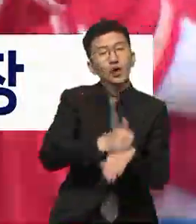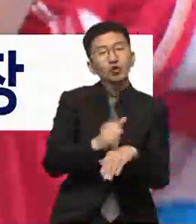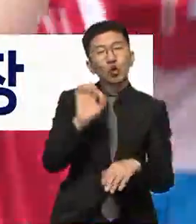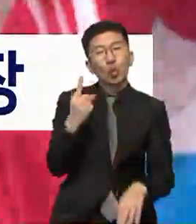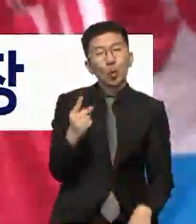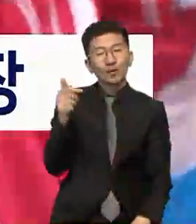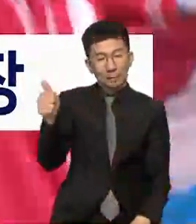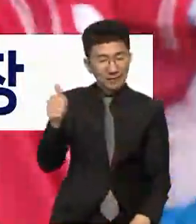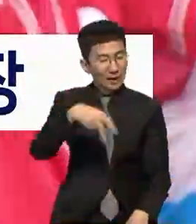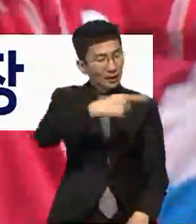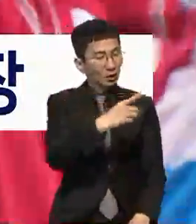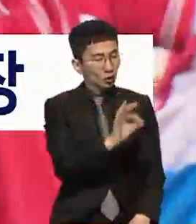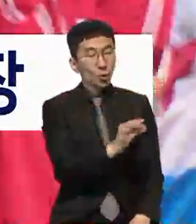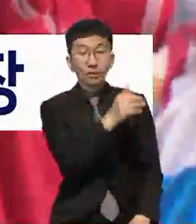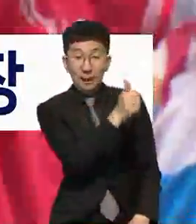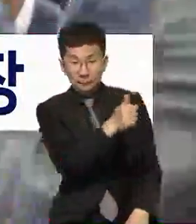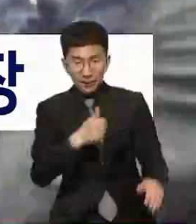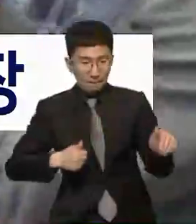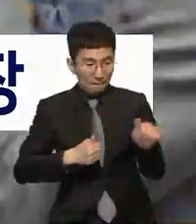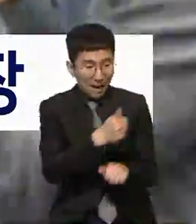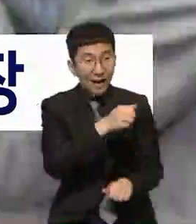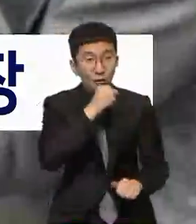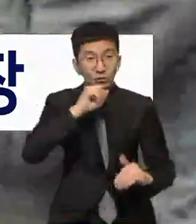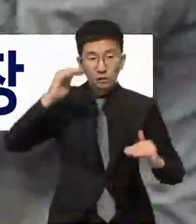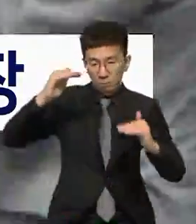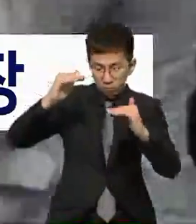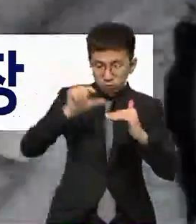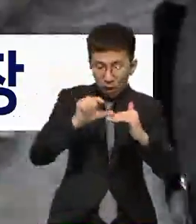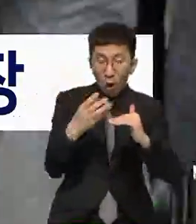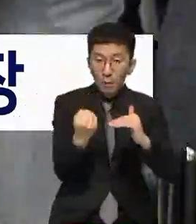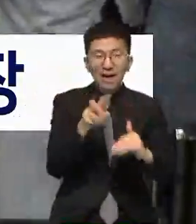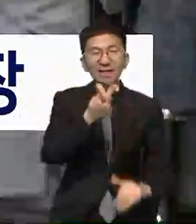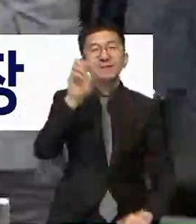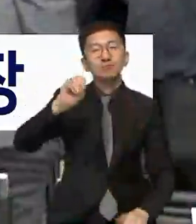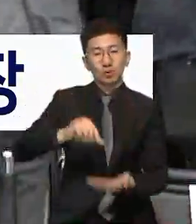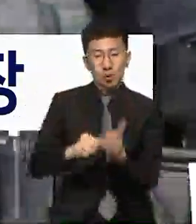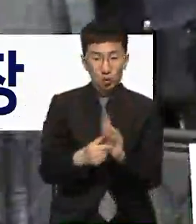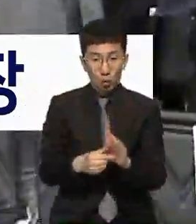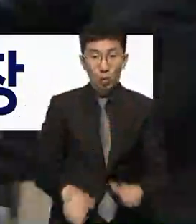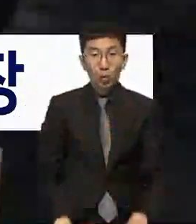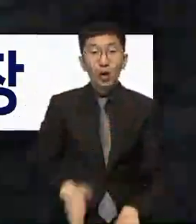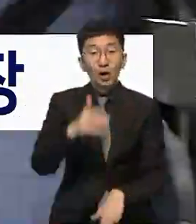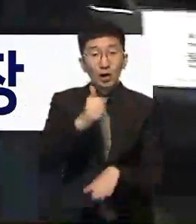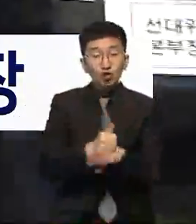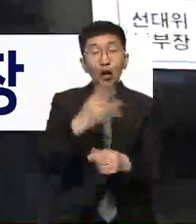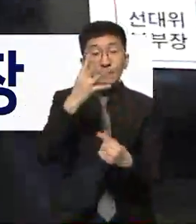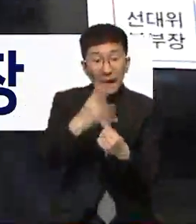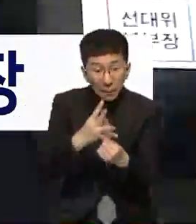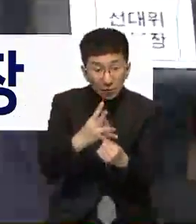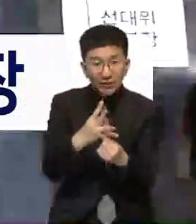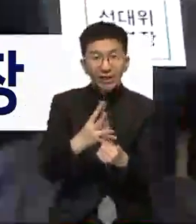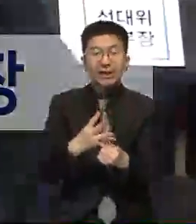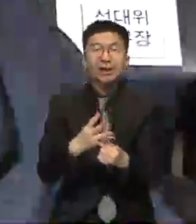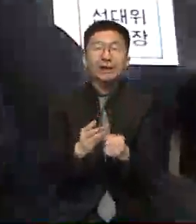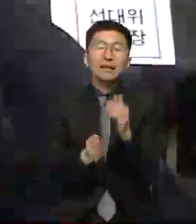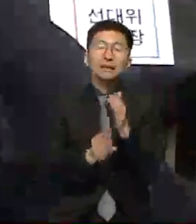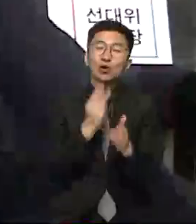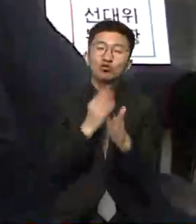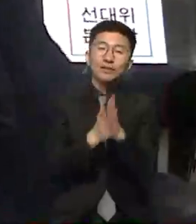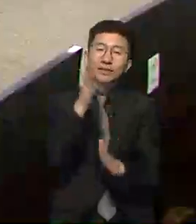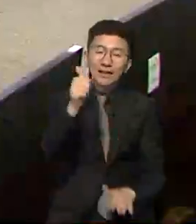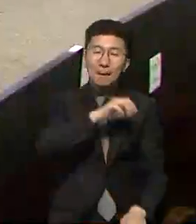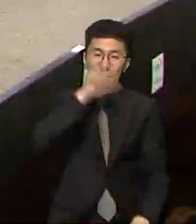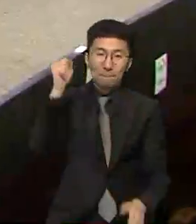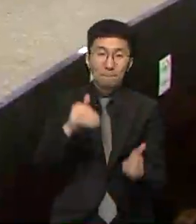민주당 송영길 후보를 20%포인트 가까운 격차로 누르고 사상 첫 4선 서울시장이 됐습니다. 중도세가